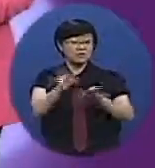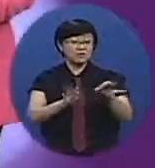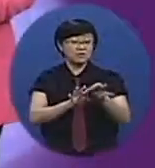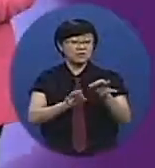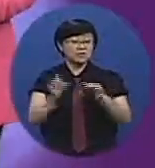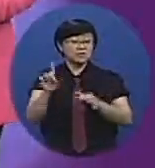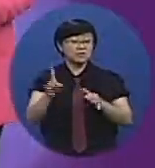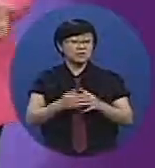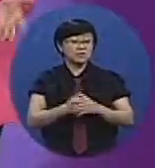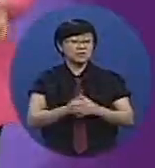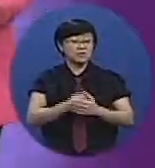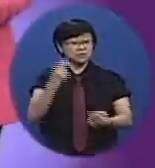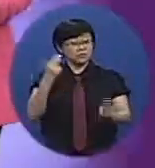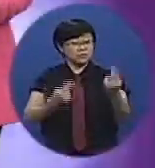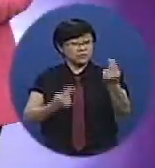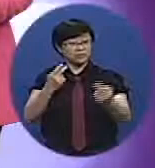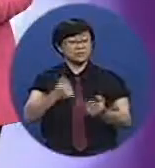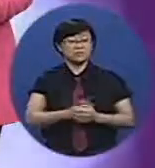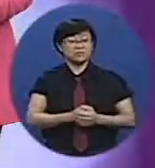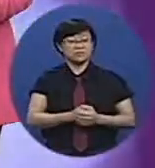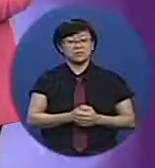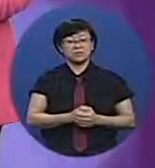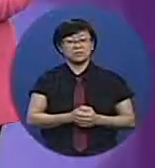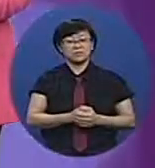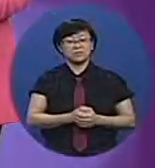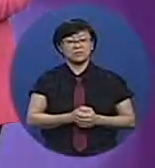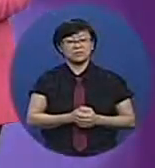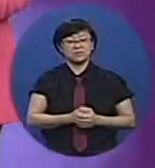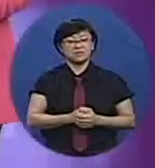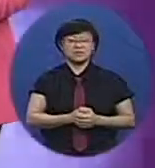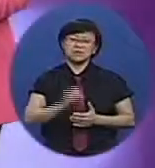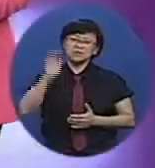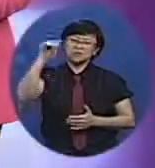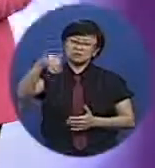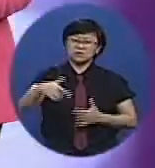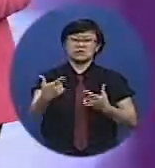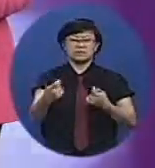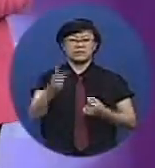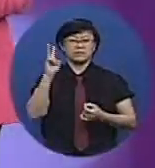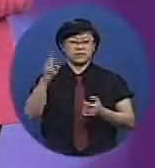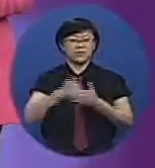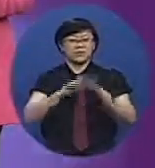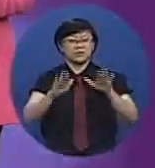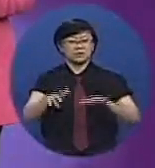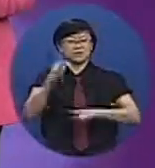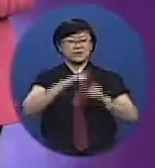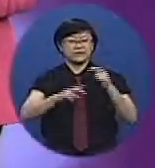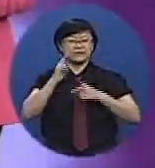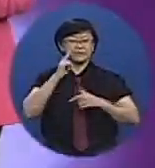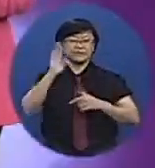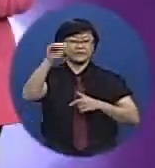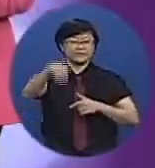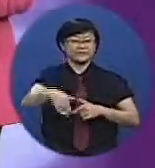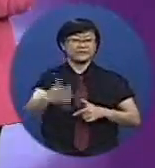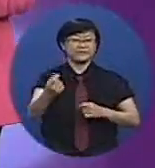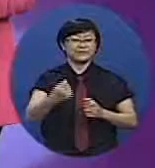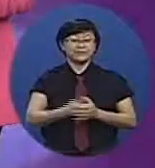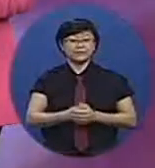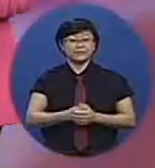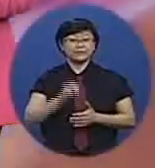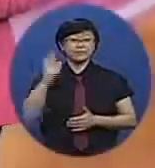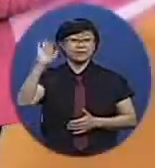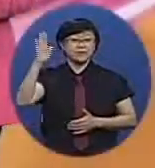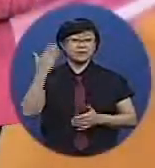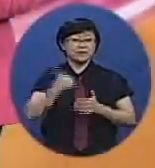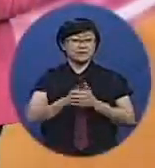어떻습니까? 비교를 해보면. 모르겠어요. 원래 좀 못할 것 같아요. 아. 그렇지요. 요즘